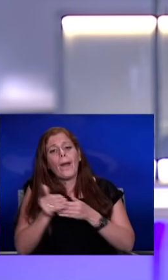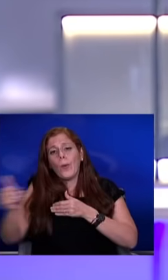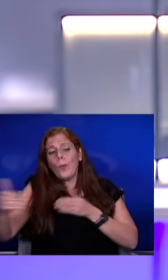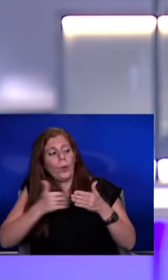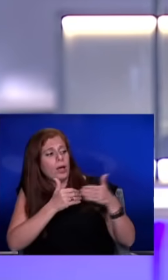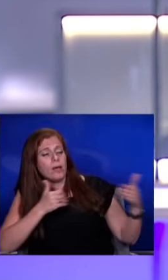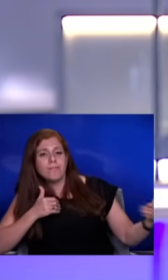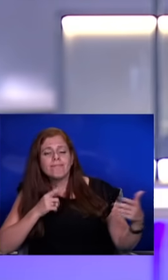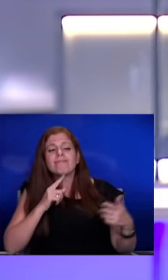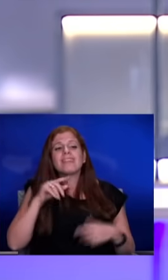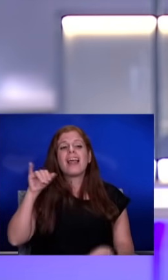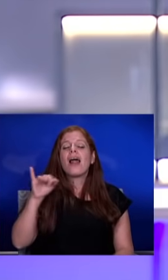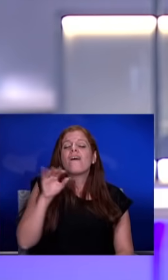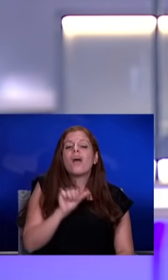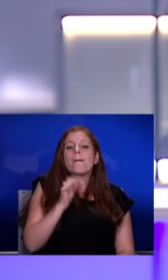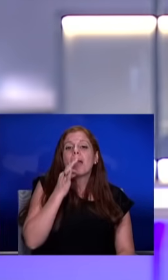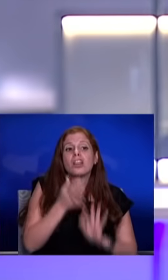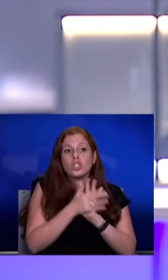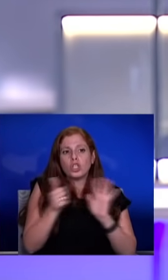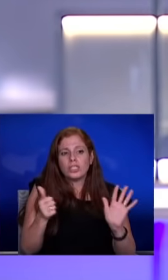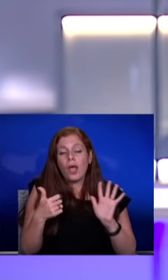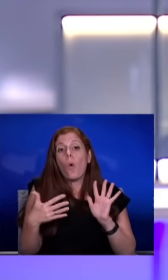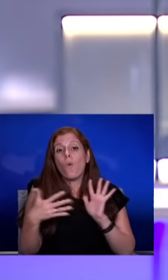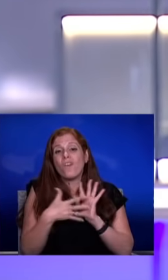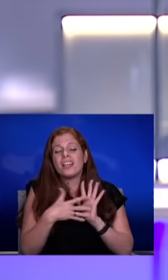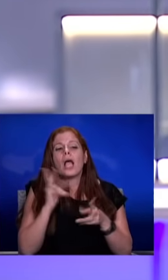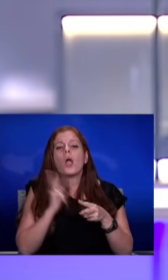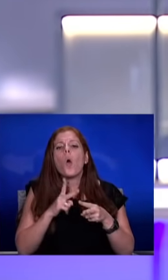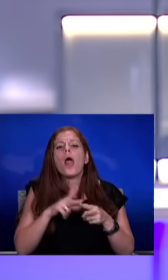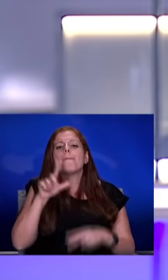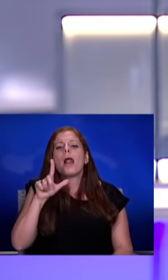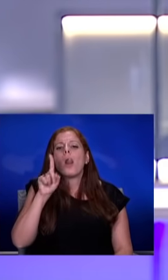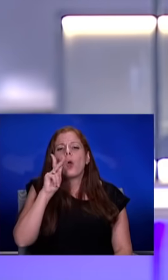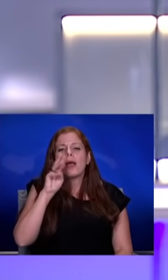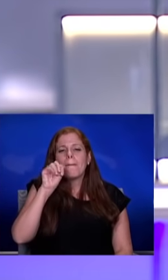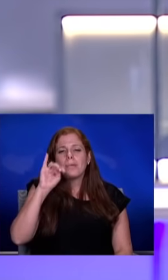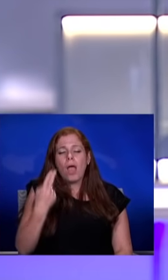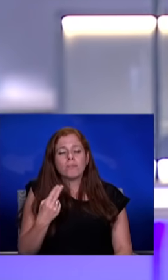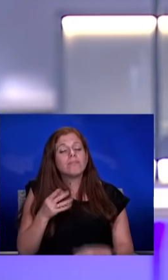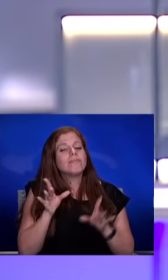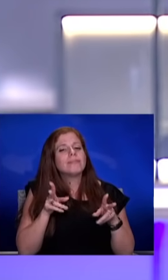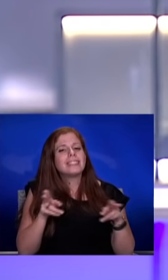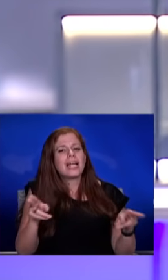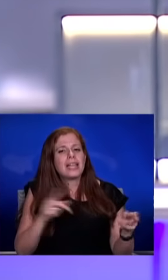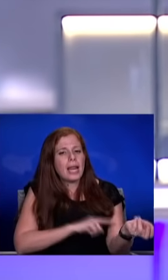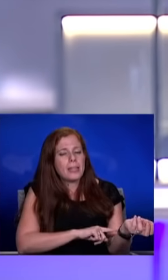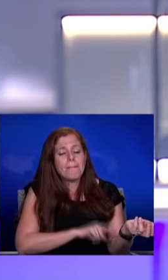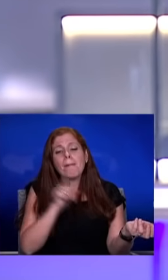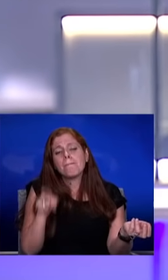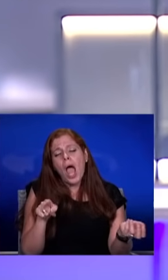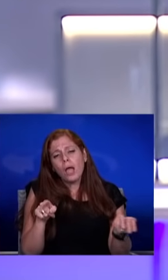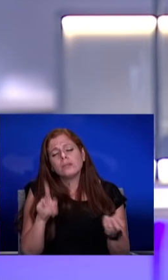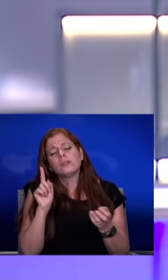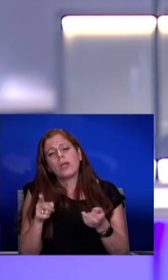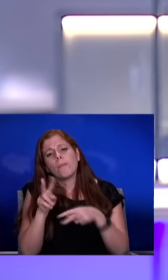אברהם, מבת ה-16, הובחנה כחולה בלוקמיה, בסרטן הדם. מאז יעל מטופלת ומסתגרת במחלקה